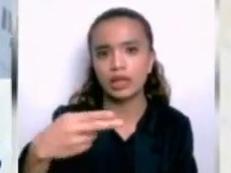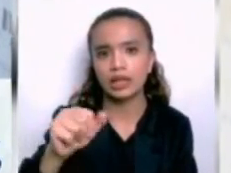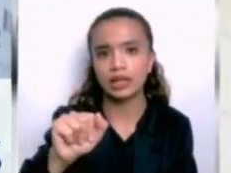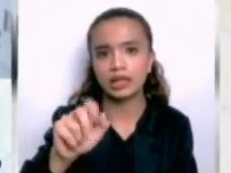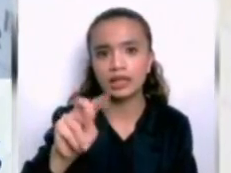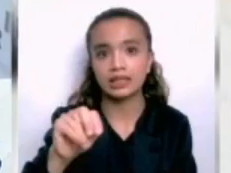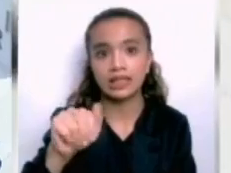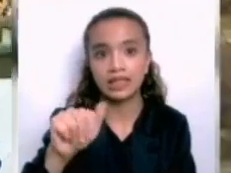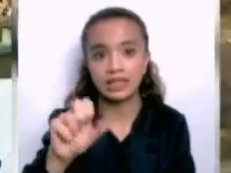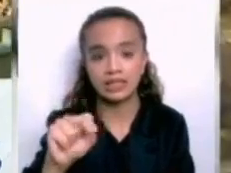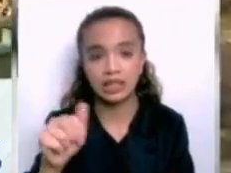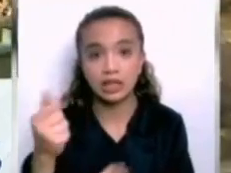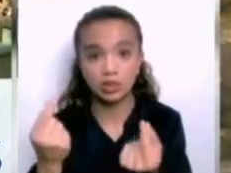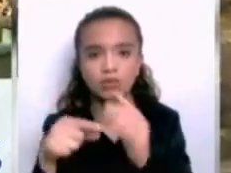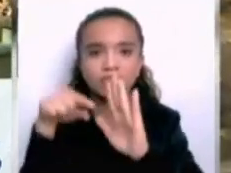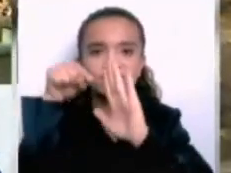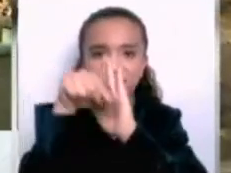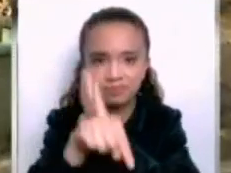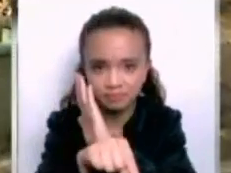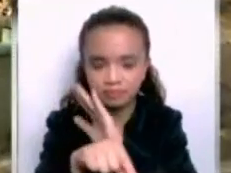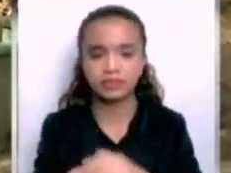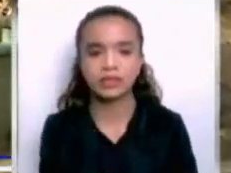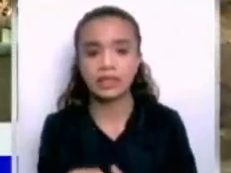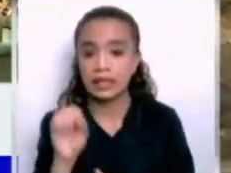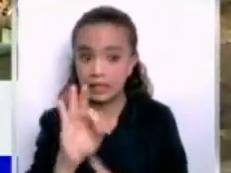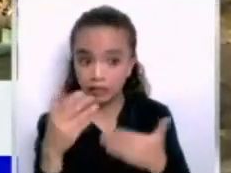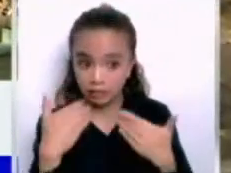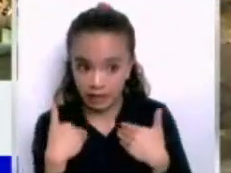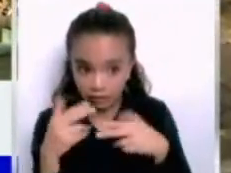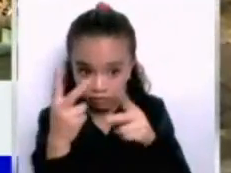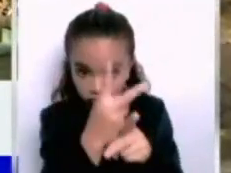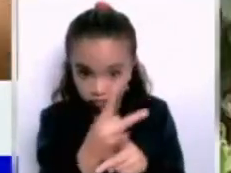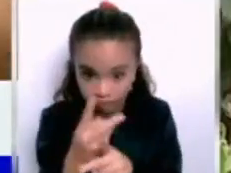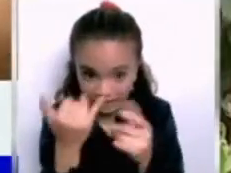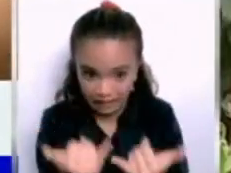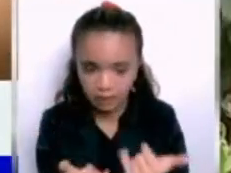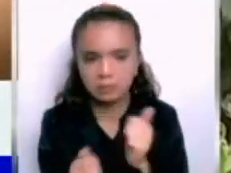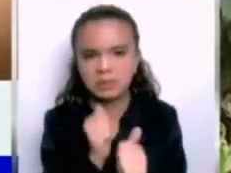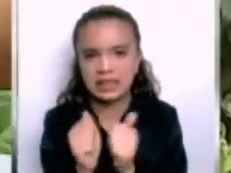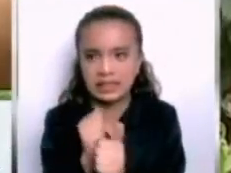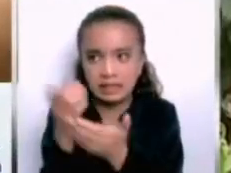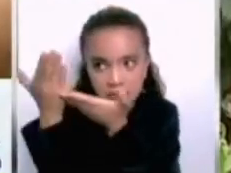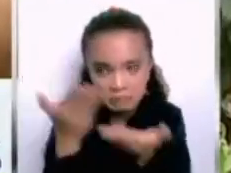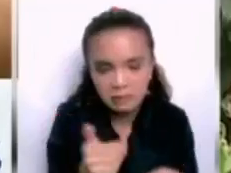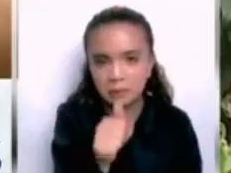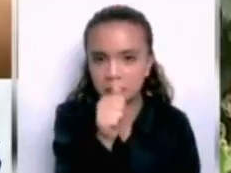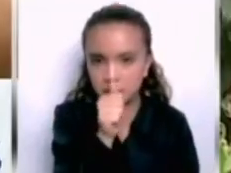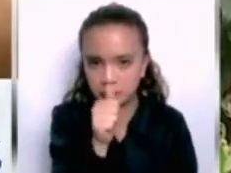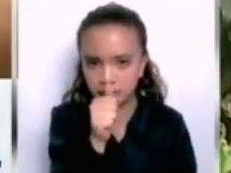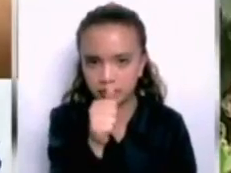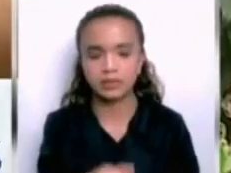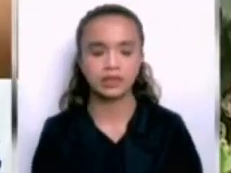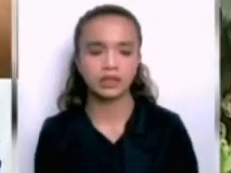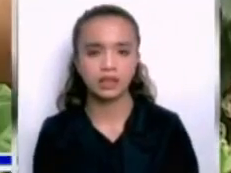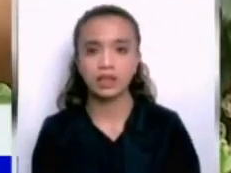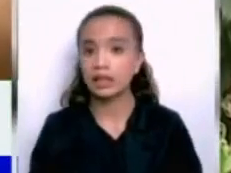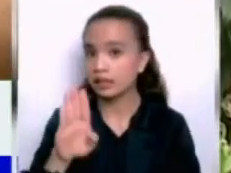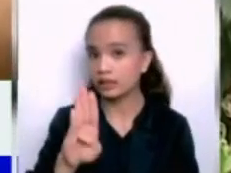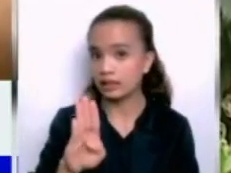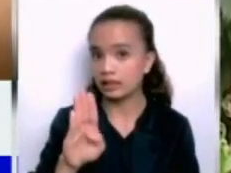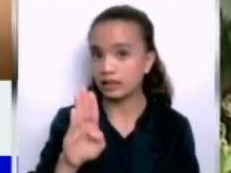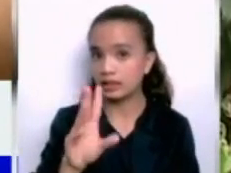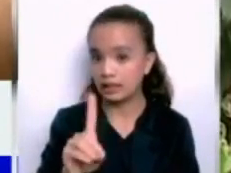mang mga existing na inaalagaan ngayon smuggled ang mga iyon nagbabala ang DNR ng mga black ants ay highly